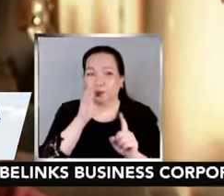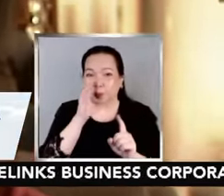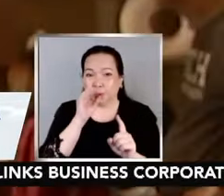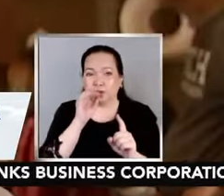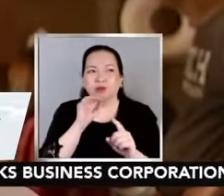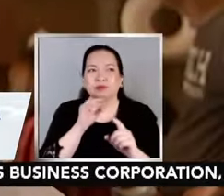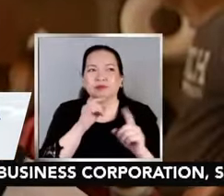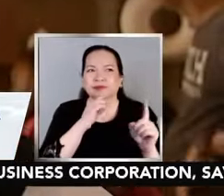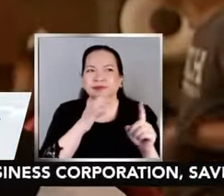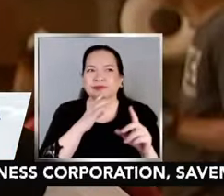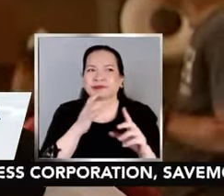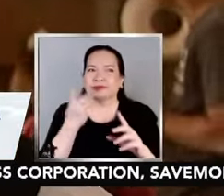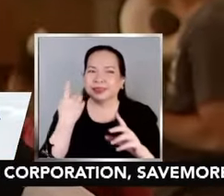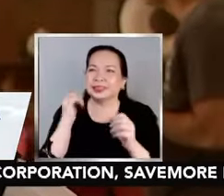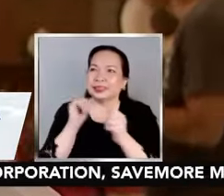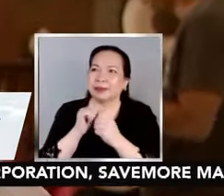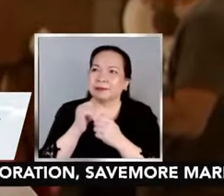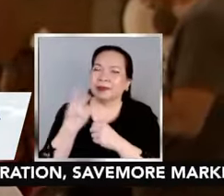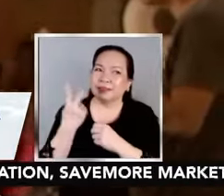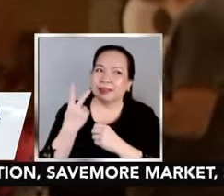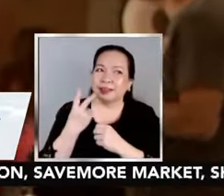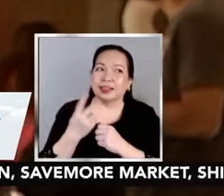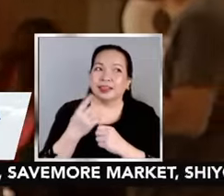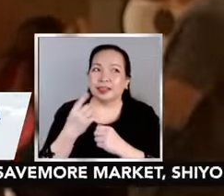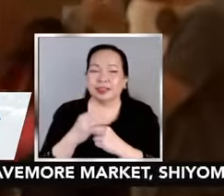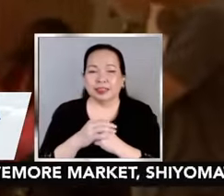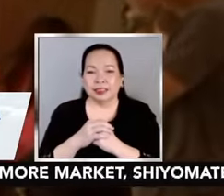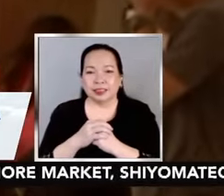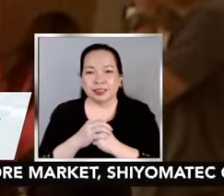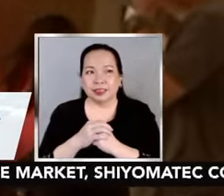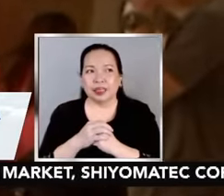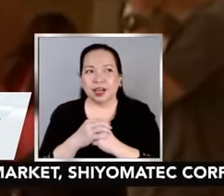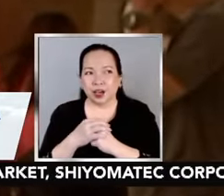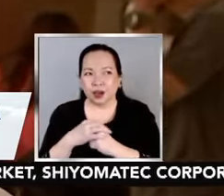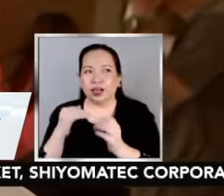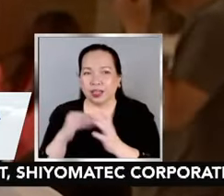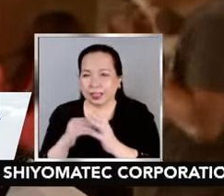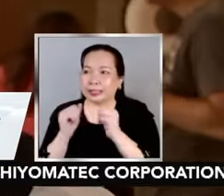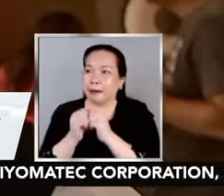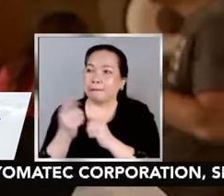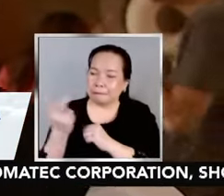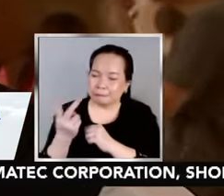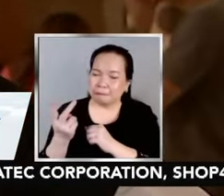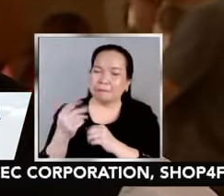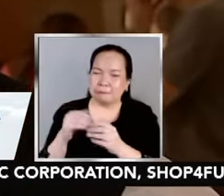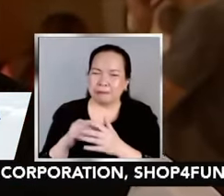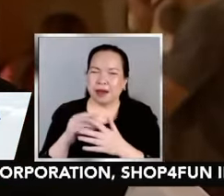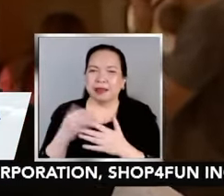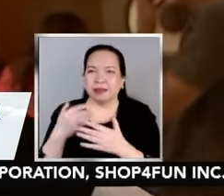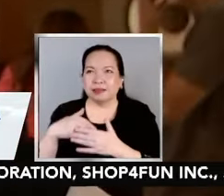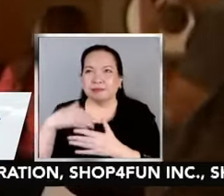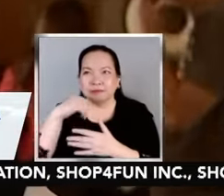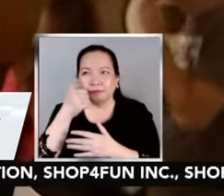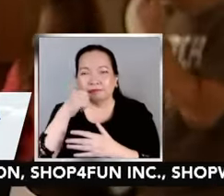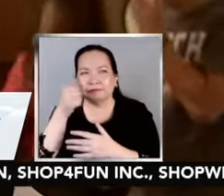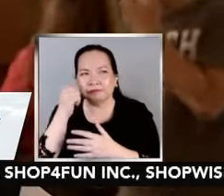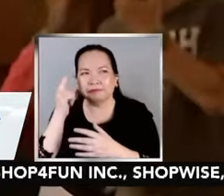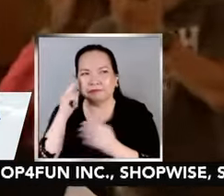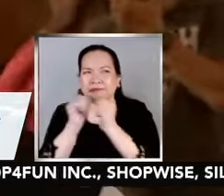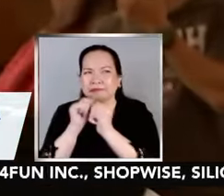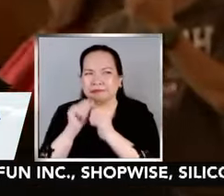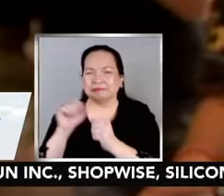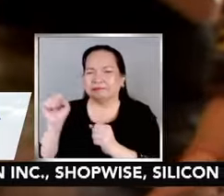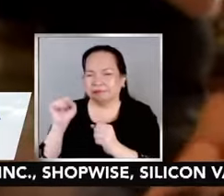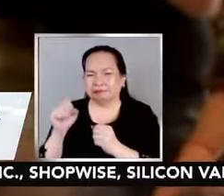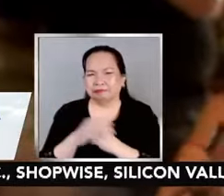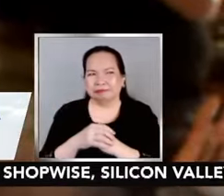magsama before. Like this time, of course, I'm with her again. And I think the following days, we're gonna be together. So, hindi ko na siya